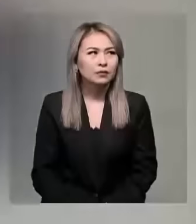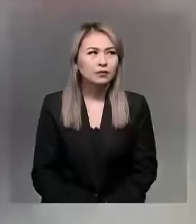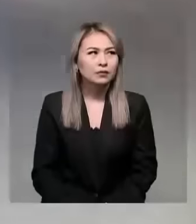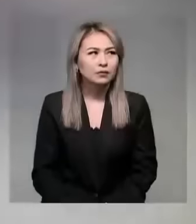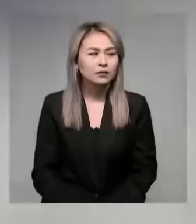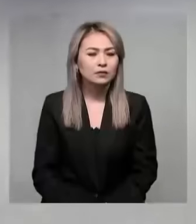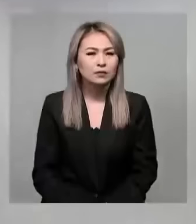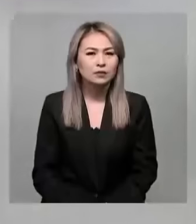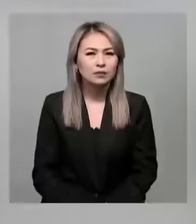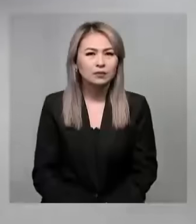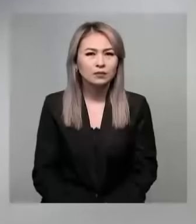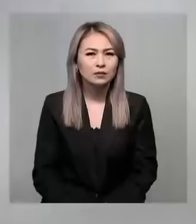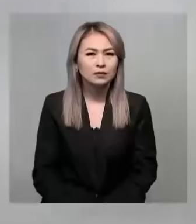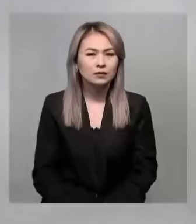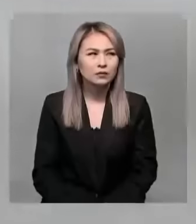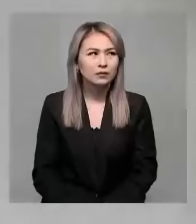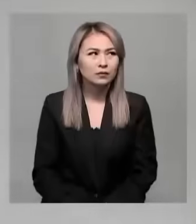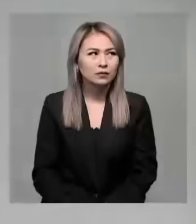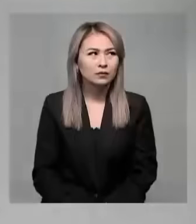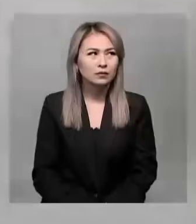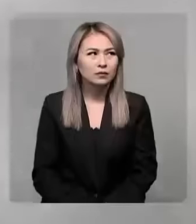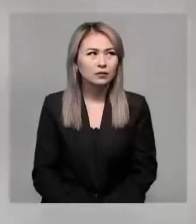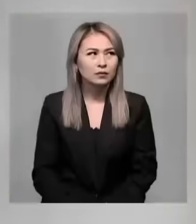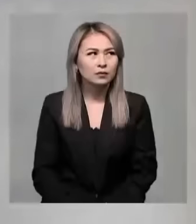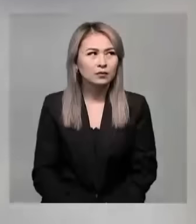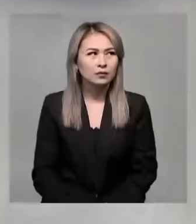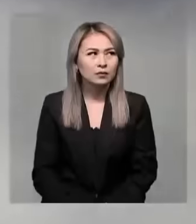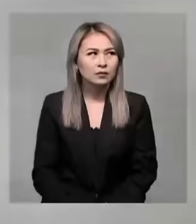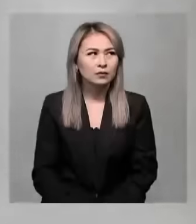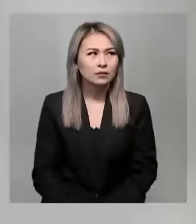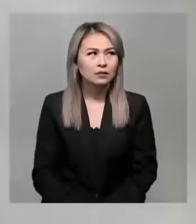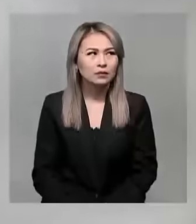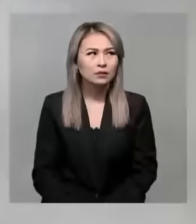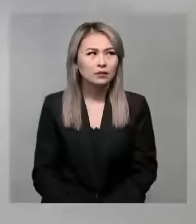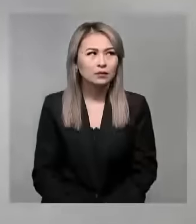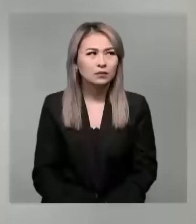Бізде келесі өзі Вселенная 28А белден келетін қар.